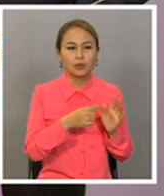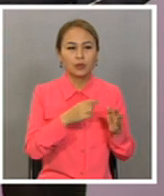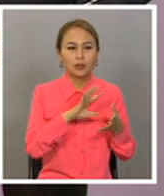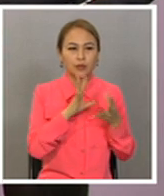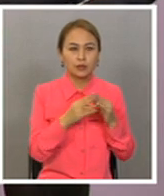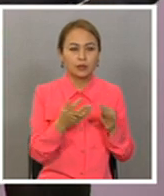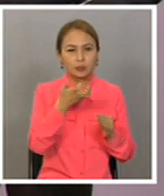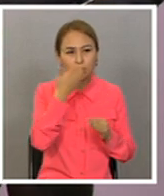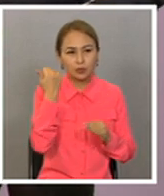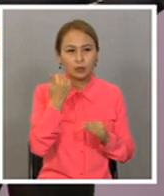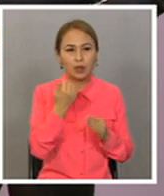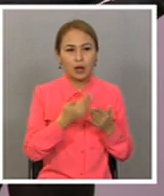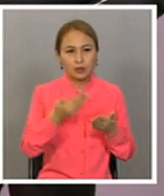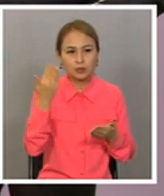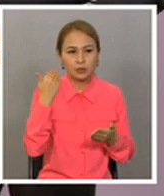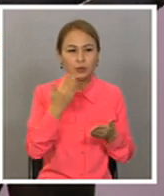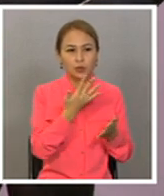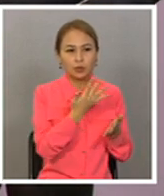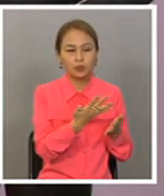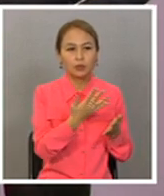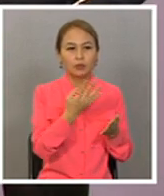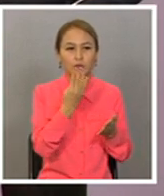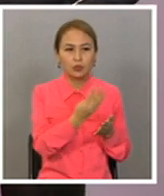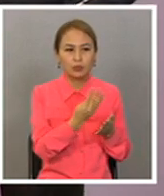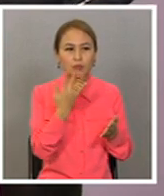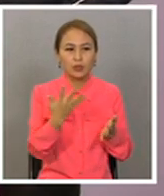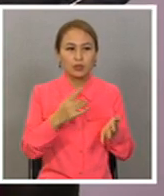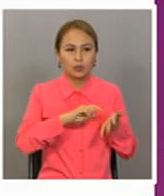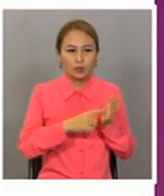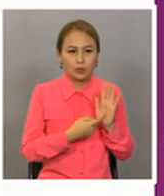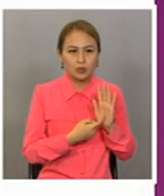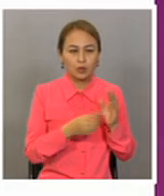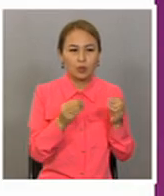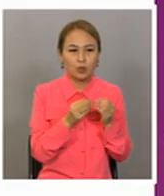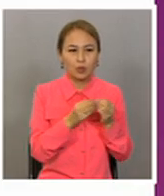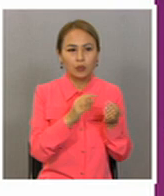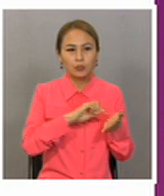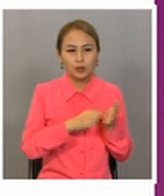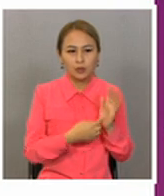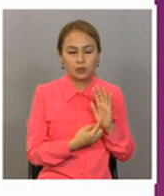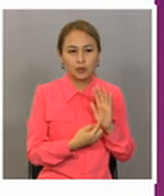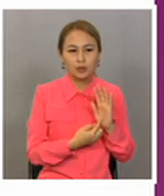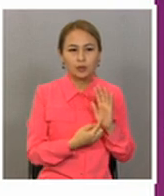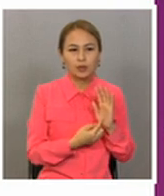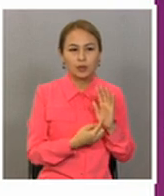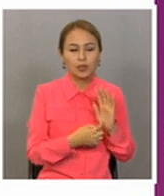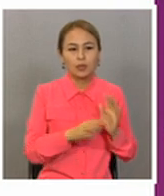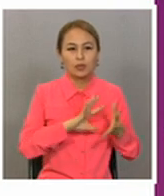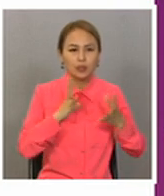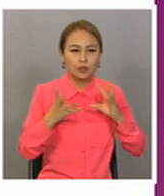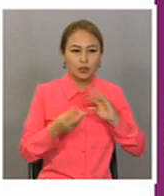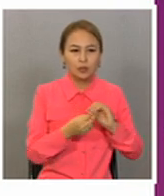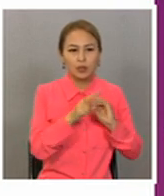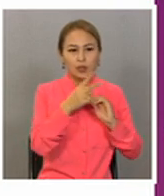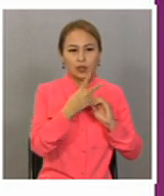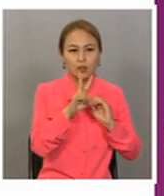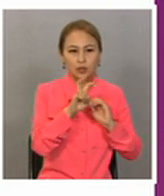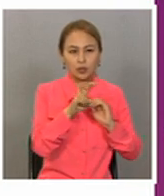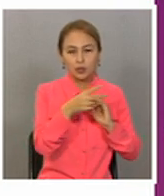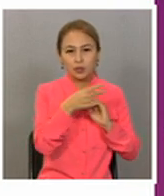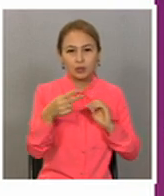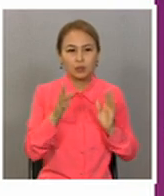сүйеніп, алдымен 4 пен 5-тің көбейтіндісін 10-ға көбейтеміз. Нәтижеміз 200-ге тең.